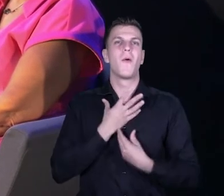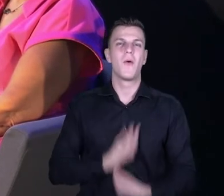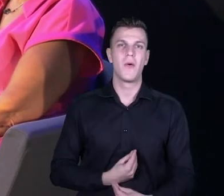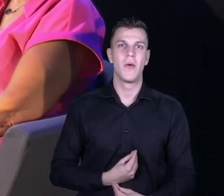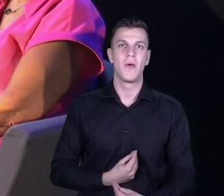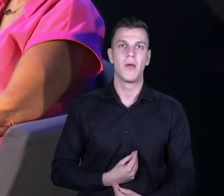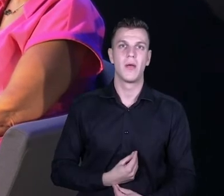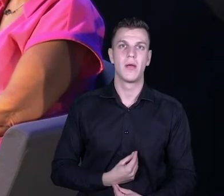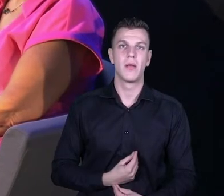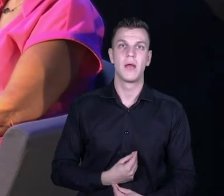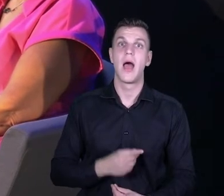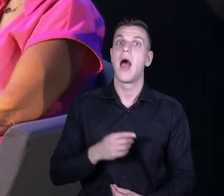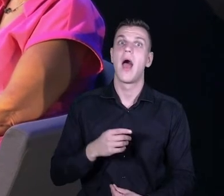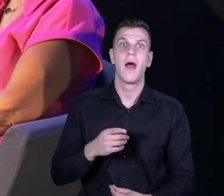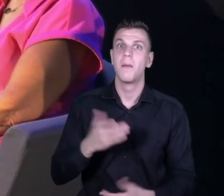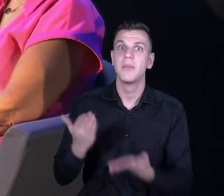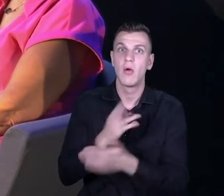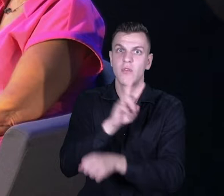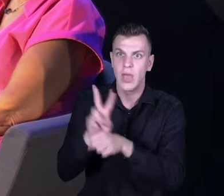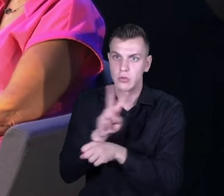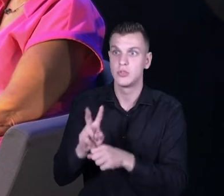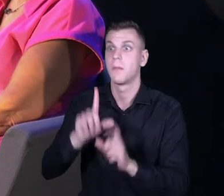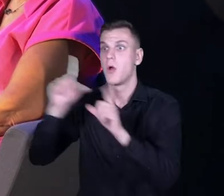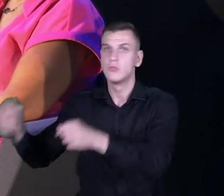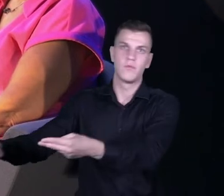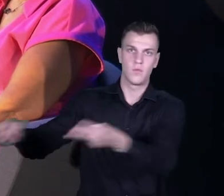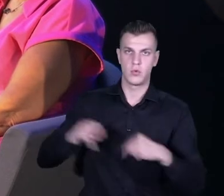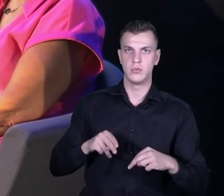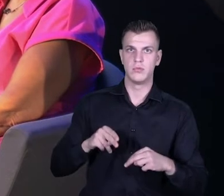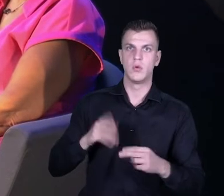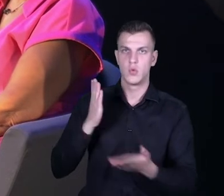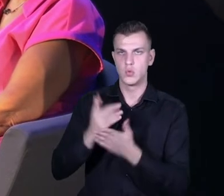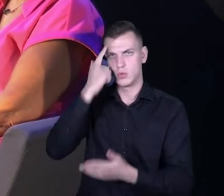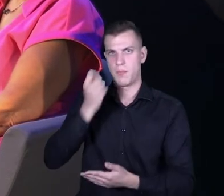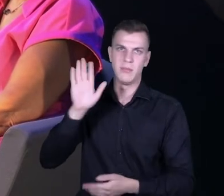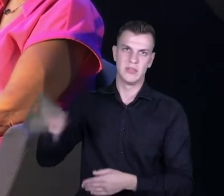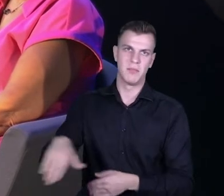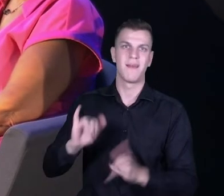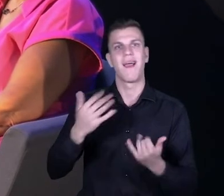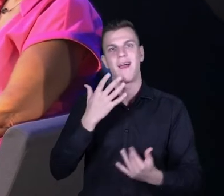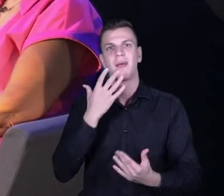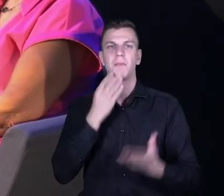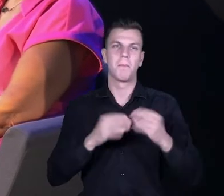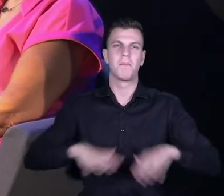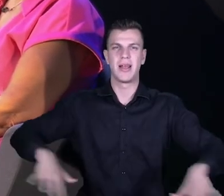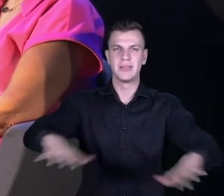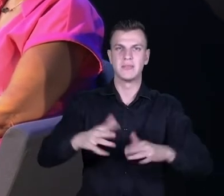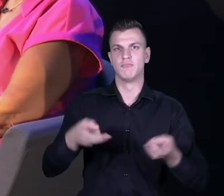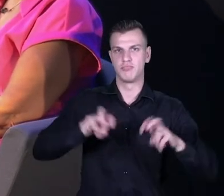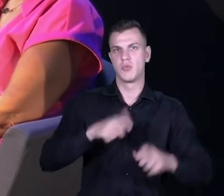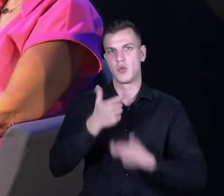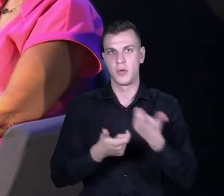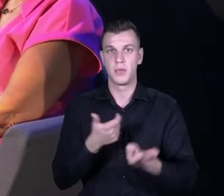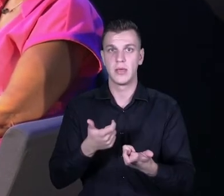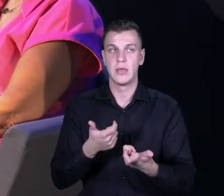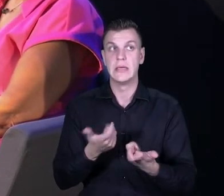tych karteczek mapy myśli i w ten sposób powstały pomysły, jak ten plac zabaw ma wyglądać. No ja oczywiście musiałam